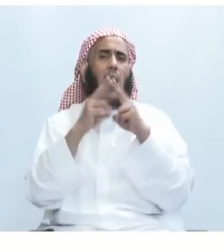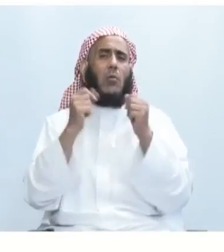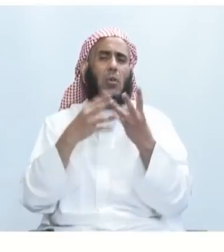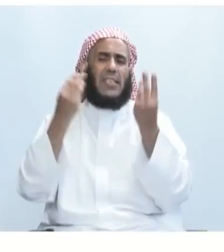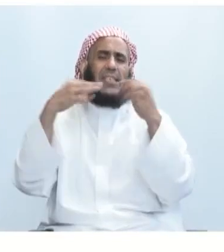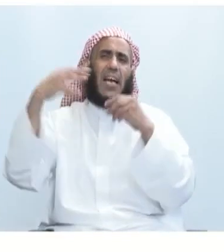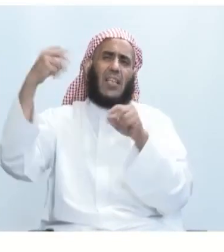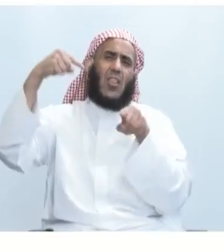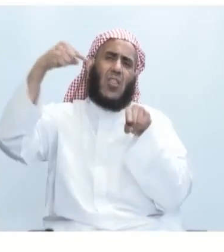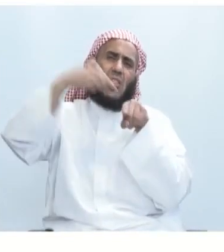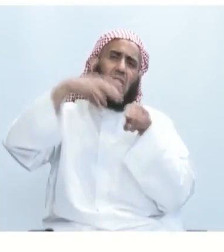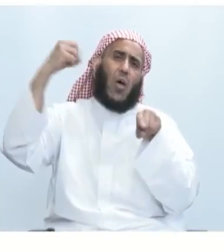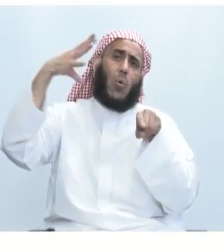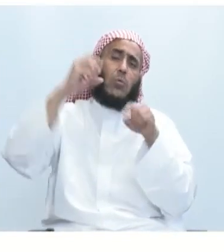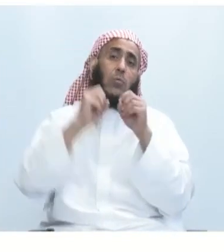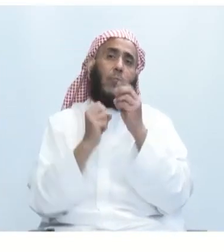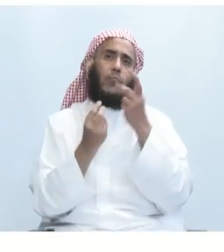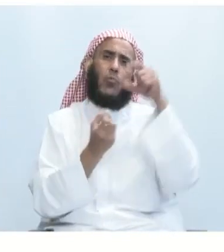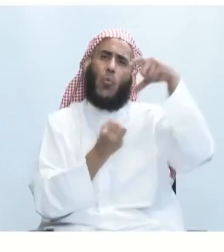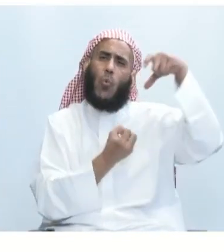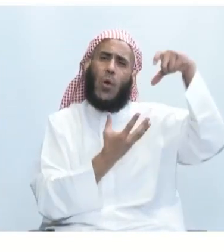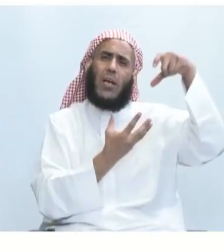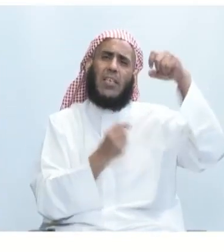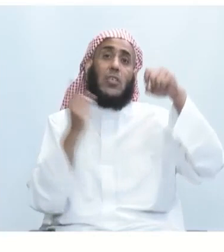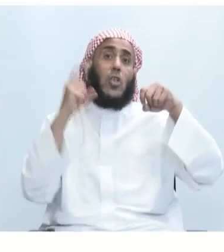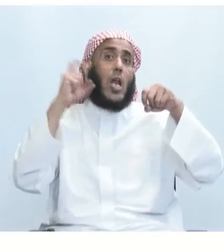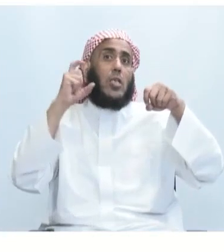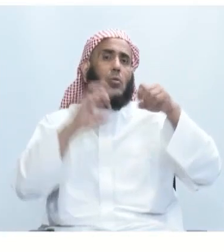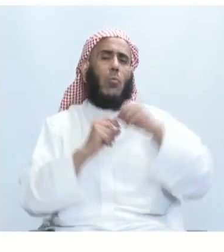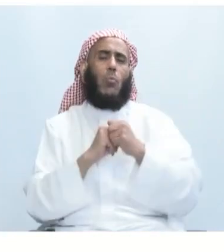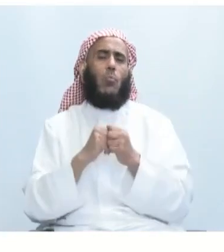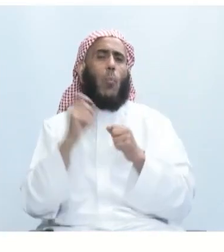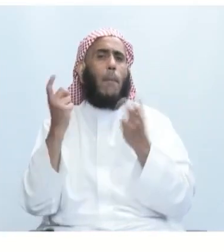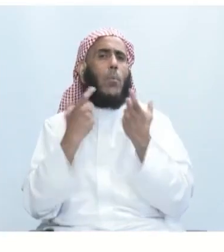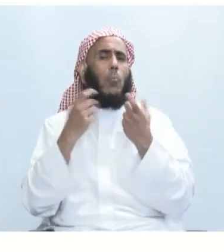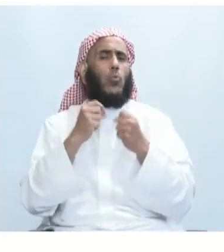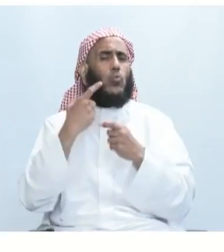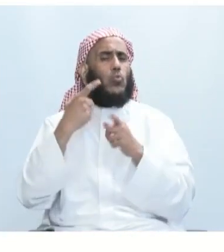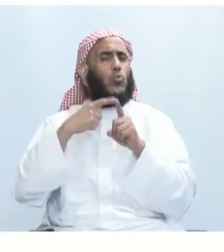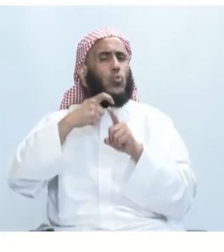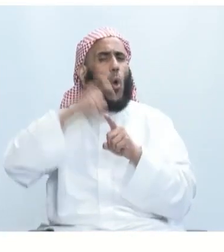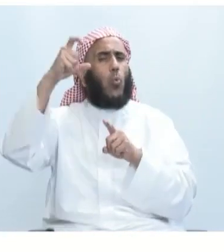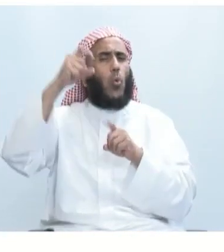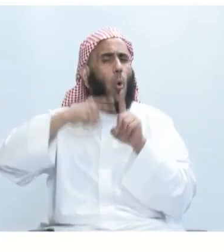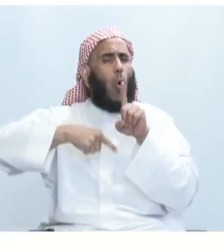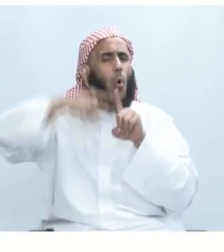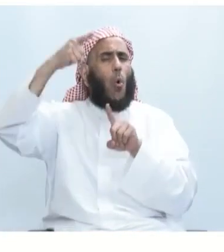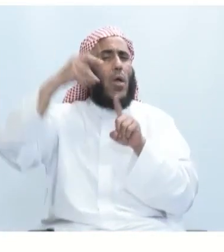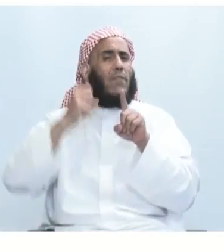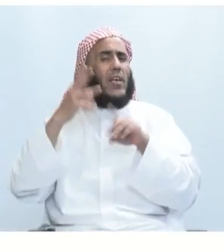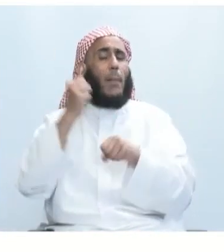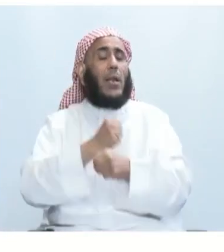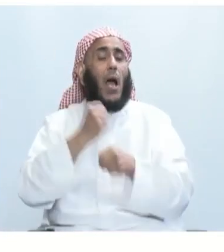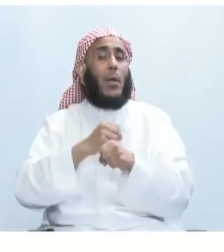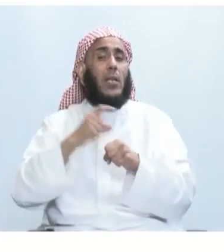سقط الضوء على حساس الضوء تصدر الدائره الالكترونيه جرسا منبها منبها ذات صوت العال ذا صوت عال وهذه فكره من عمل جهاز